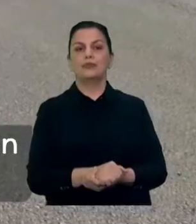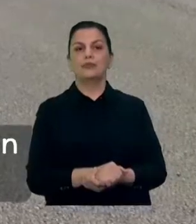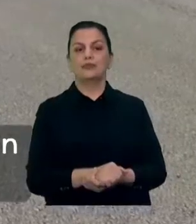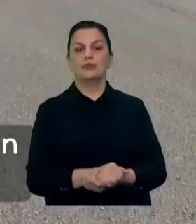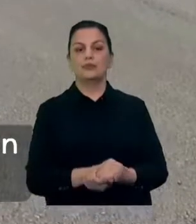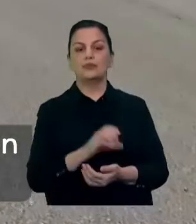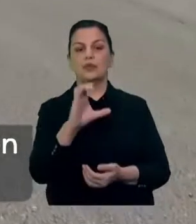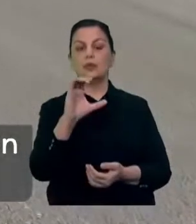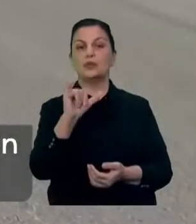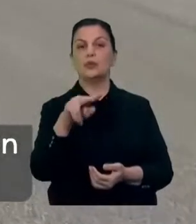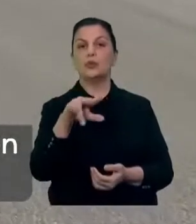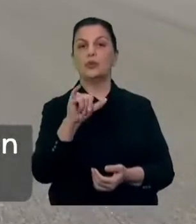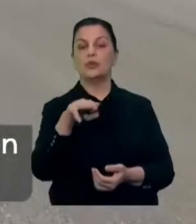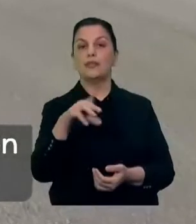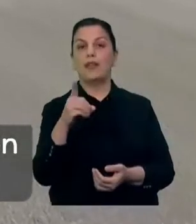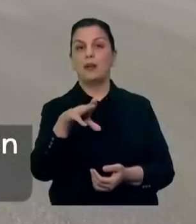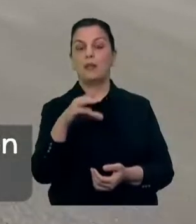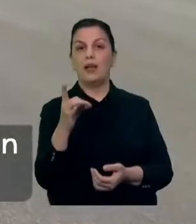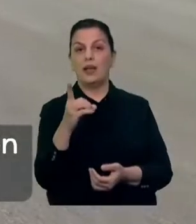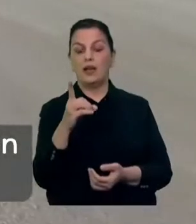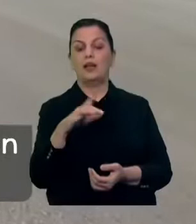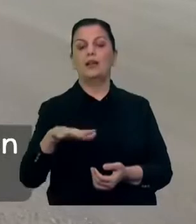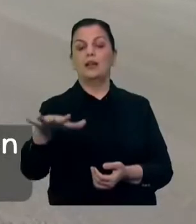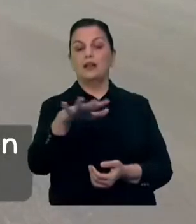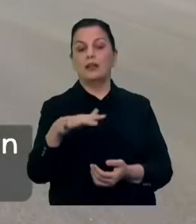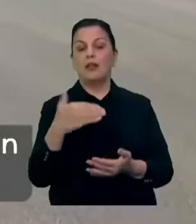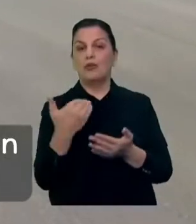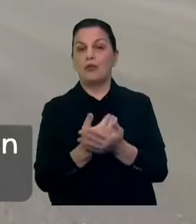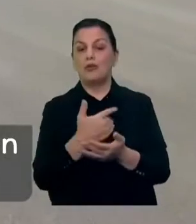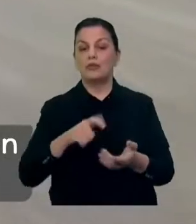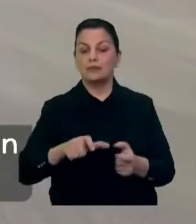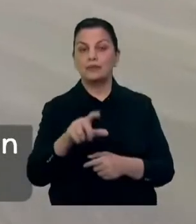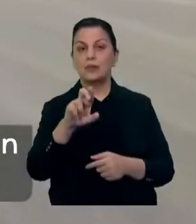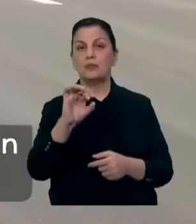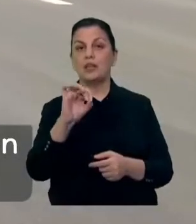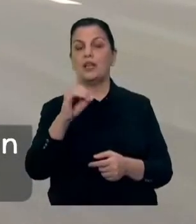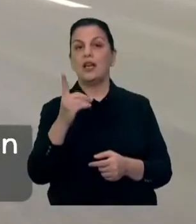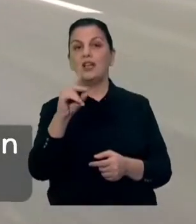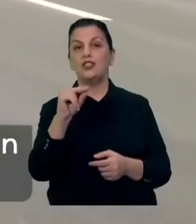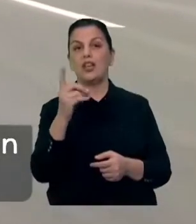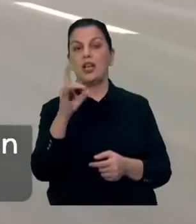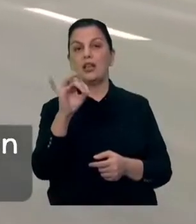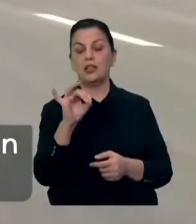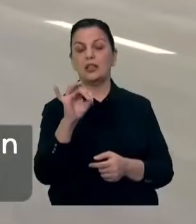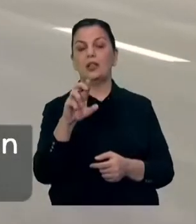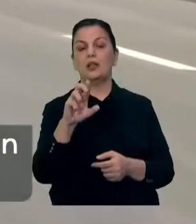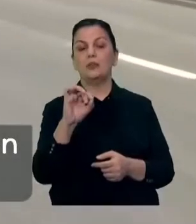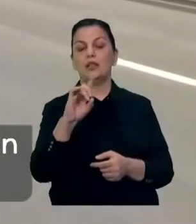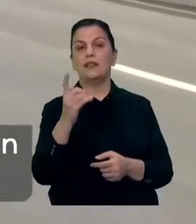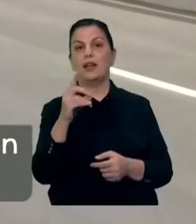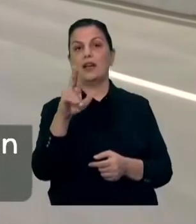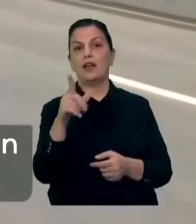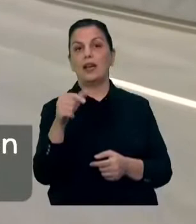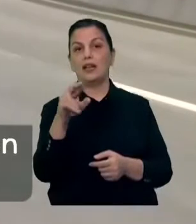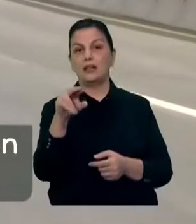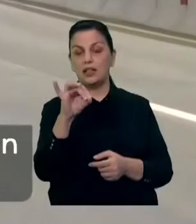Sulutəpə dairəsində yeni yol ötürücülərinin istifadəyə verilməsi ilə Biləcəri, Binəqədi və Şamaxı istiqamətindən gələn avtonəqliyyat